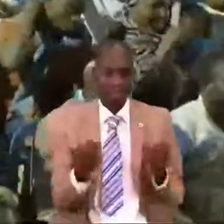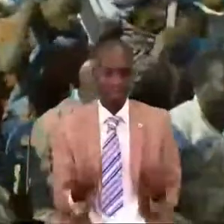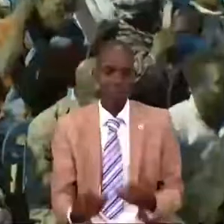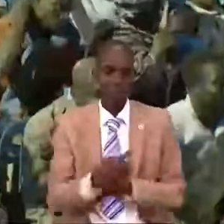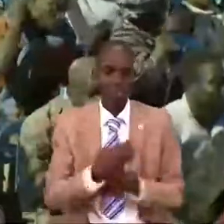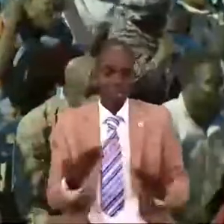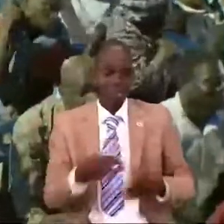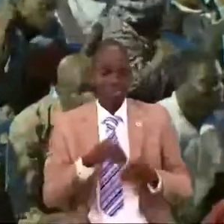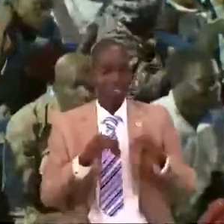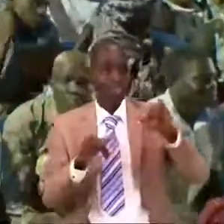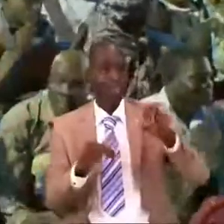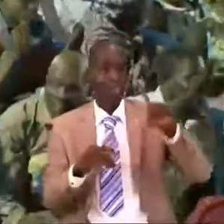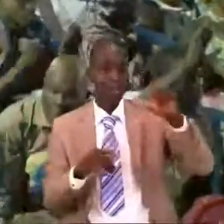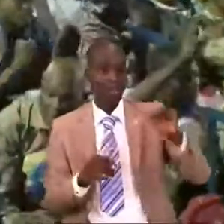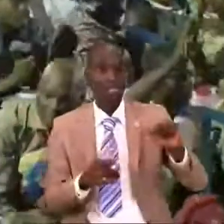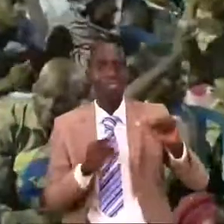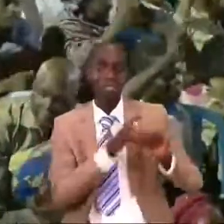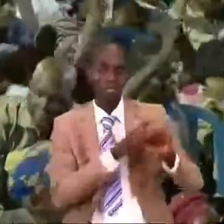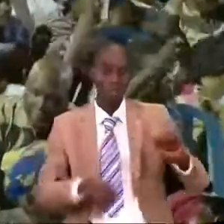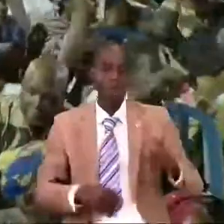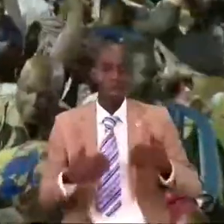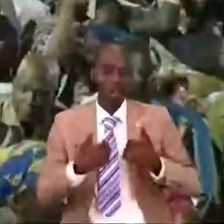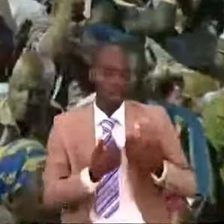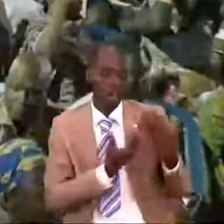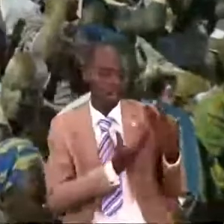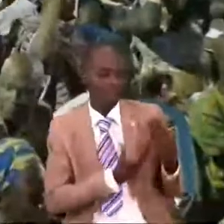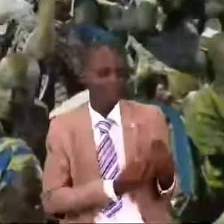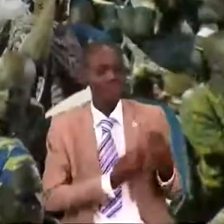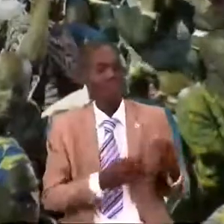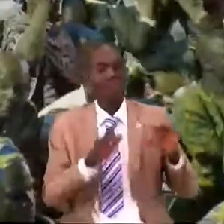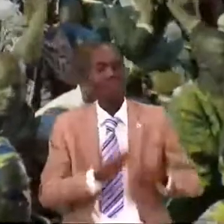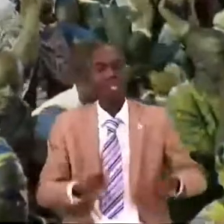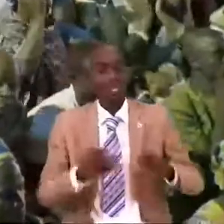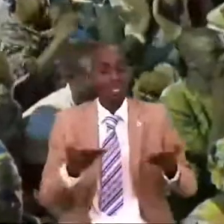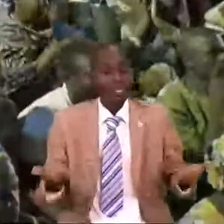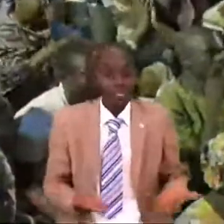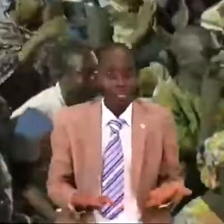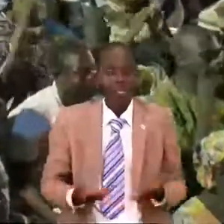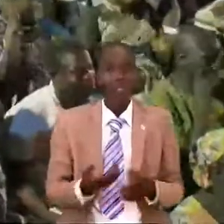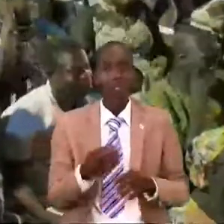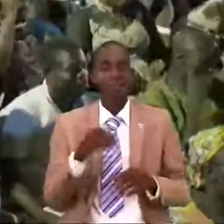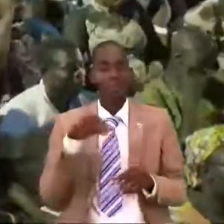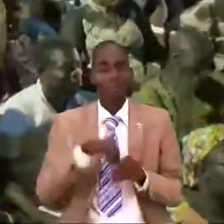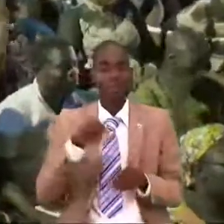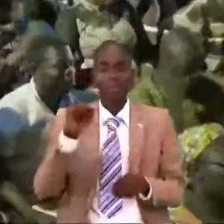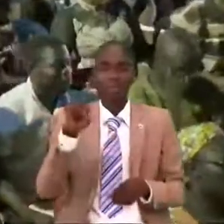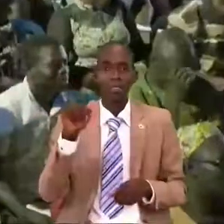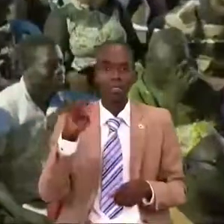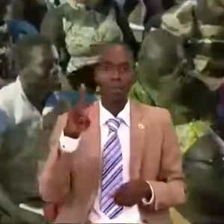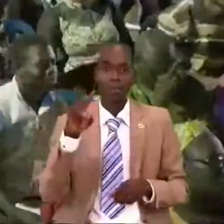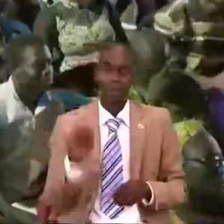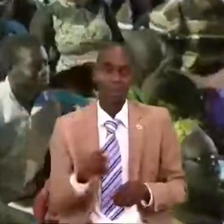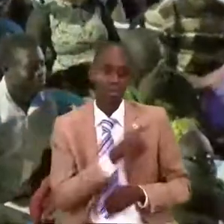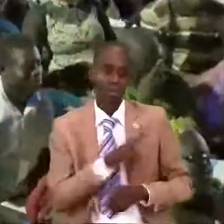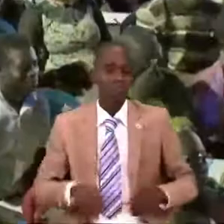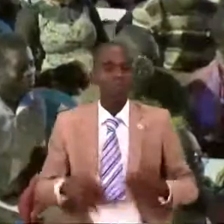lieu principal, le Seigneur a de compassion. Là-bas, partout tu es, tu écoutes à la radio,